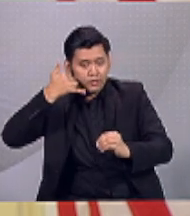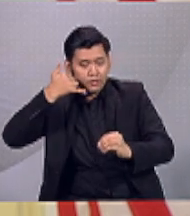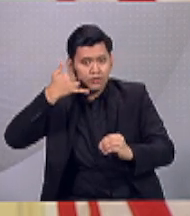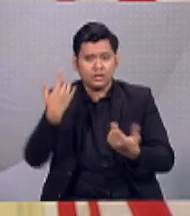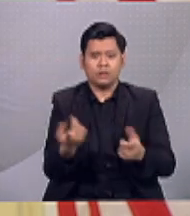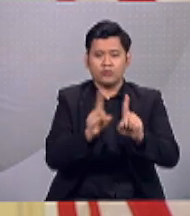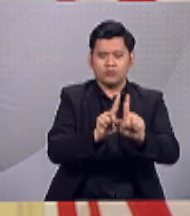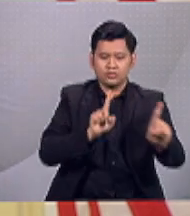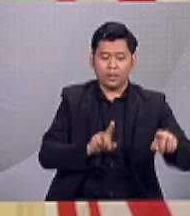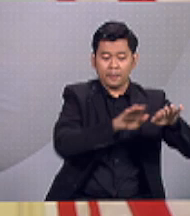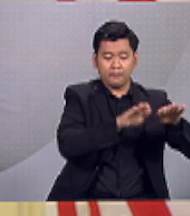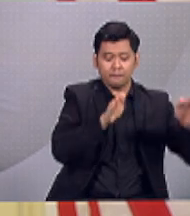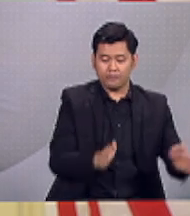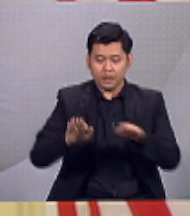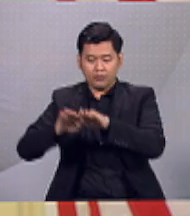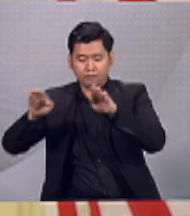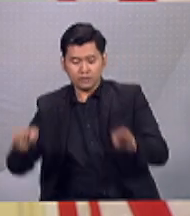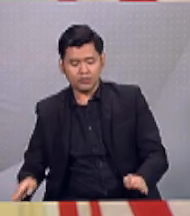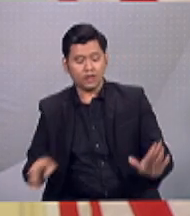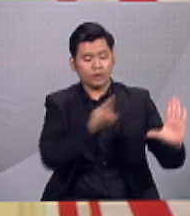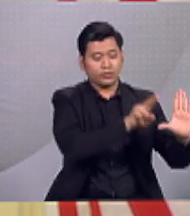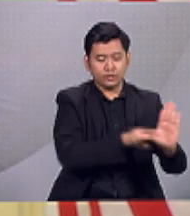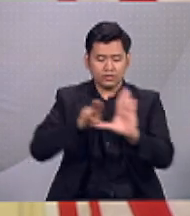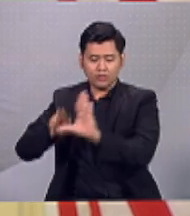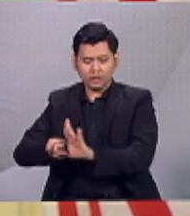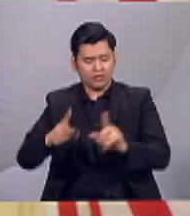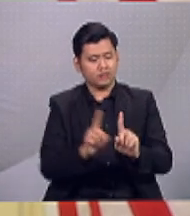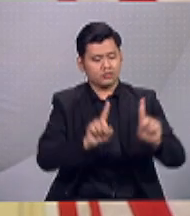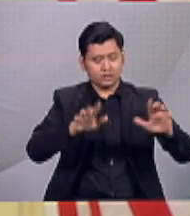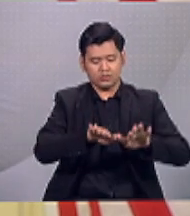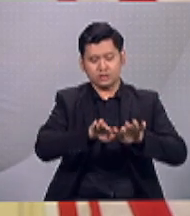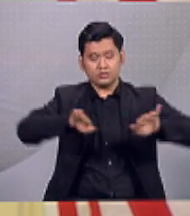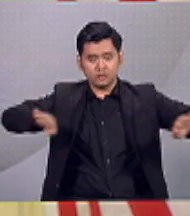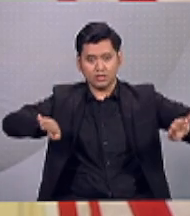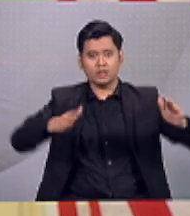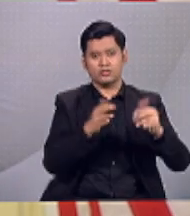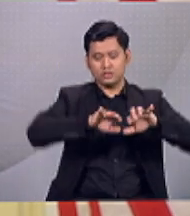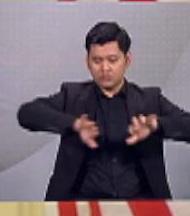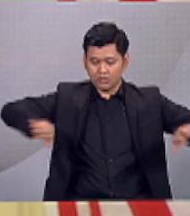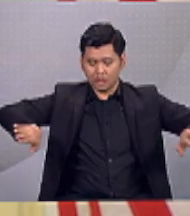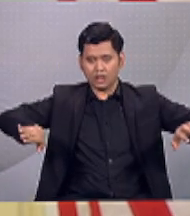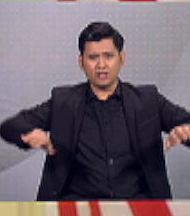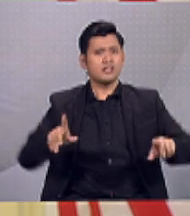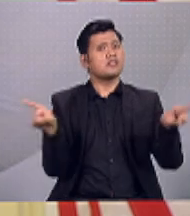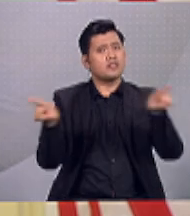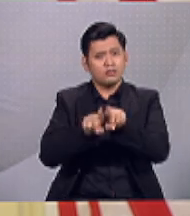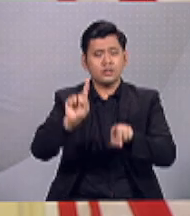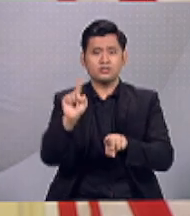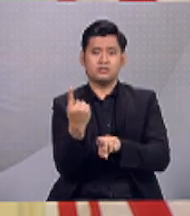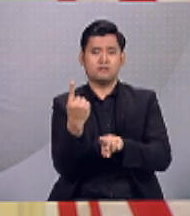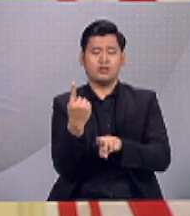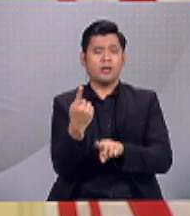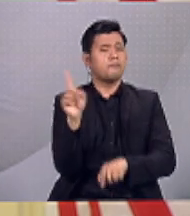segi kerusi dan sebagainya. Sama saja. Tak boleh kira kedai mana yang kita nak merasakan mereka